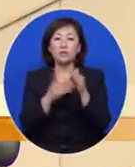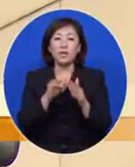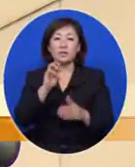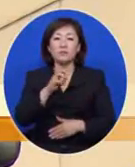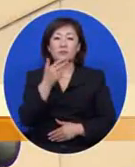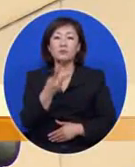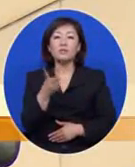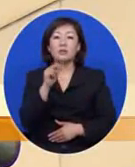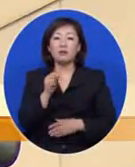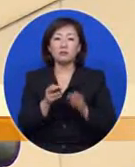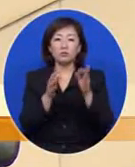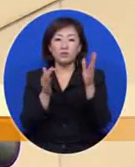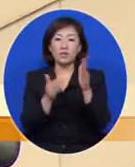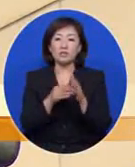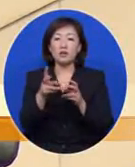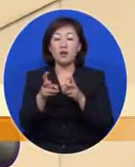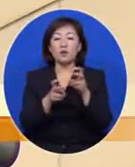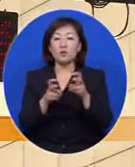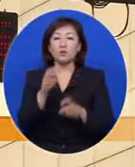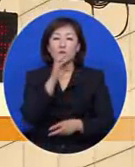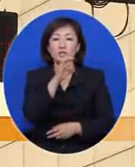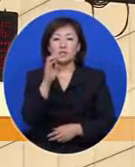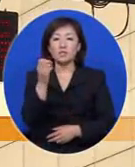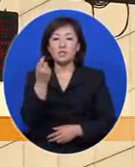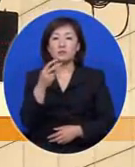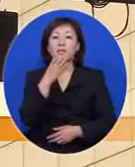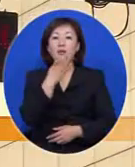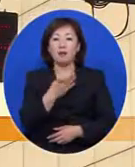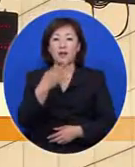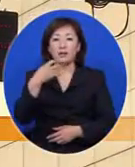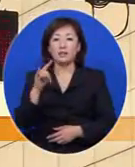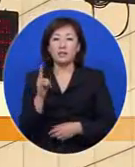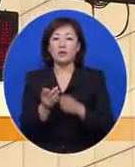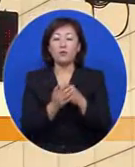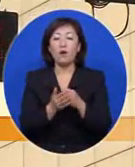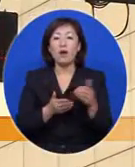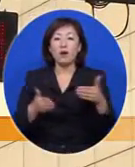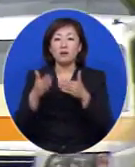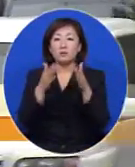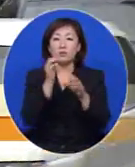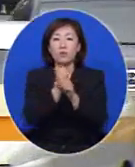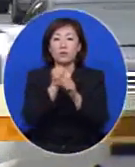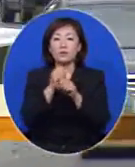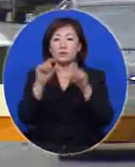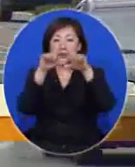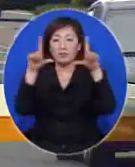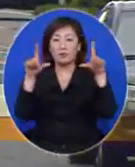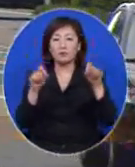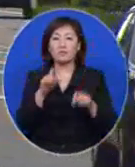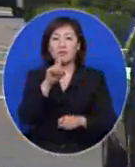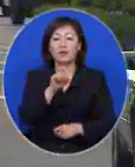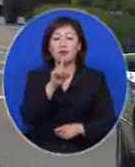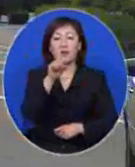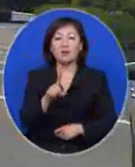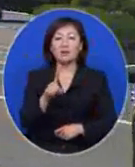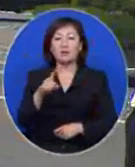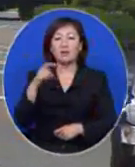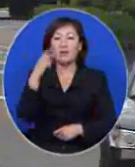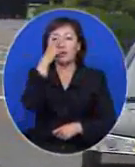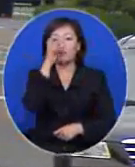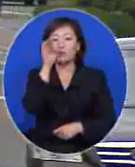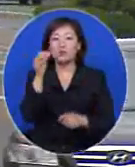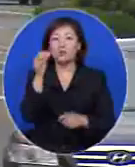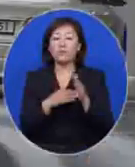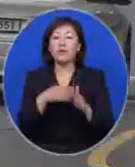원을 투입해 교통관리용 CCTV 16대와 도로 전광표지 11곳, 구간검지기 70대를